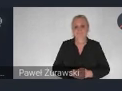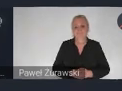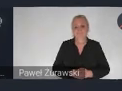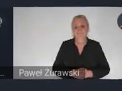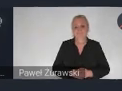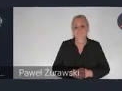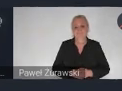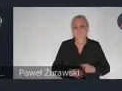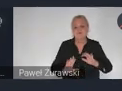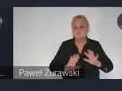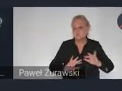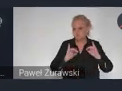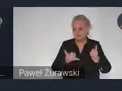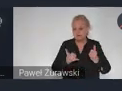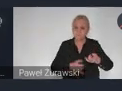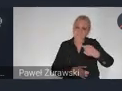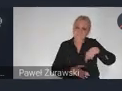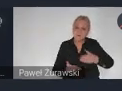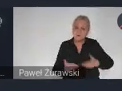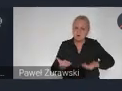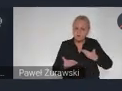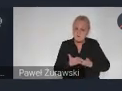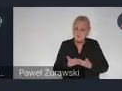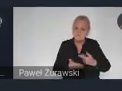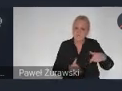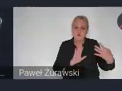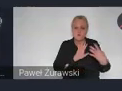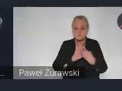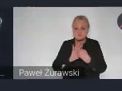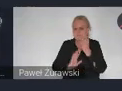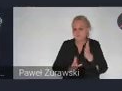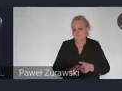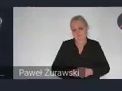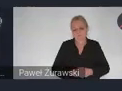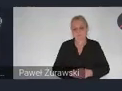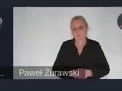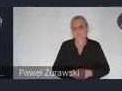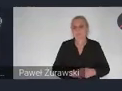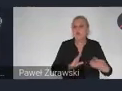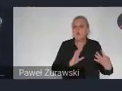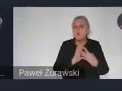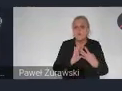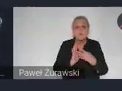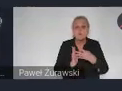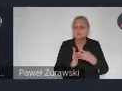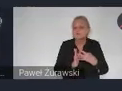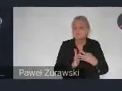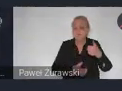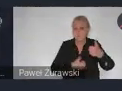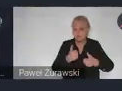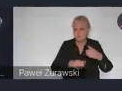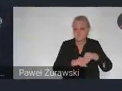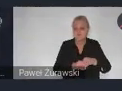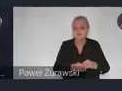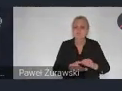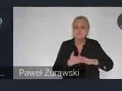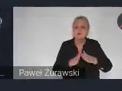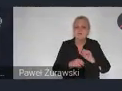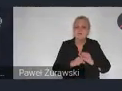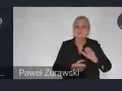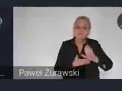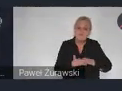w jaki sposób nasza oferta Będzie oceniana ocena w konkursie składa się z